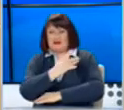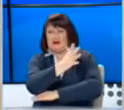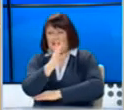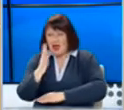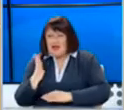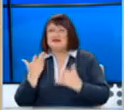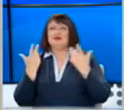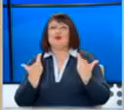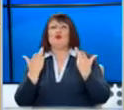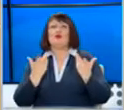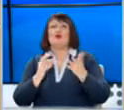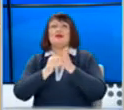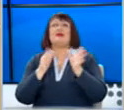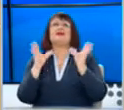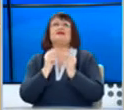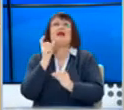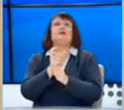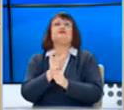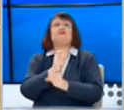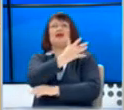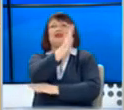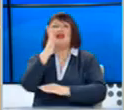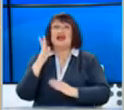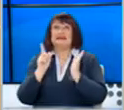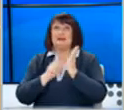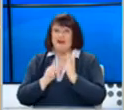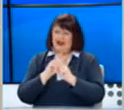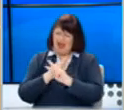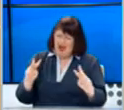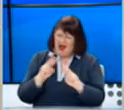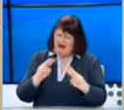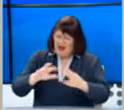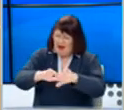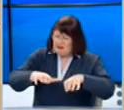μας έδειξε η δασική υπηρεσία ότι πρέπει να καθαρίσουμε.